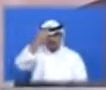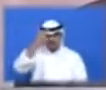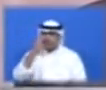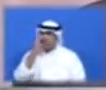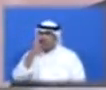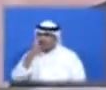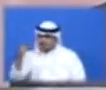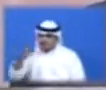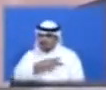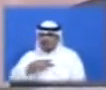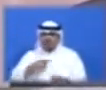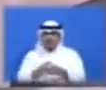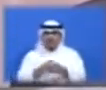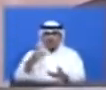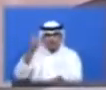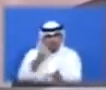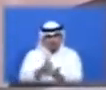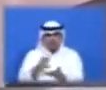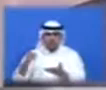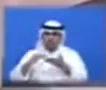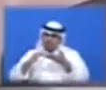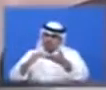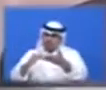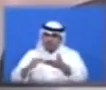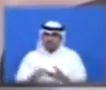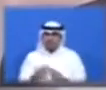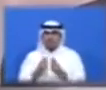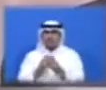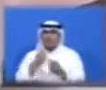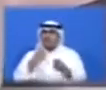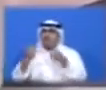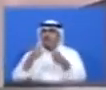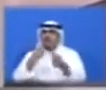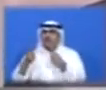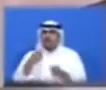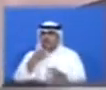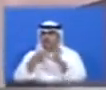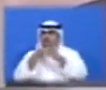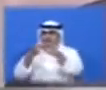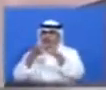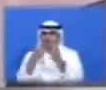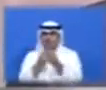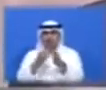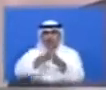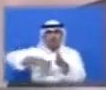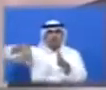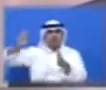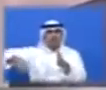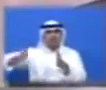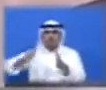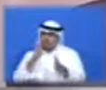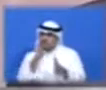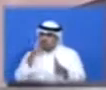من البرلمان الكويتي، مجلس الأمة الكويتي، على أساس أن نبتدي نفكر في جدية